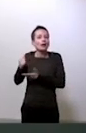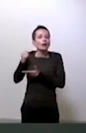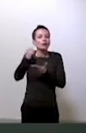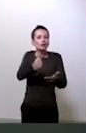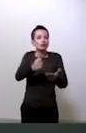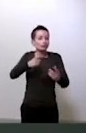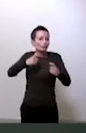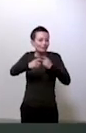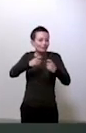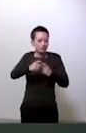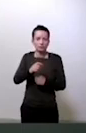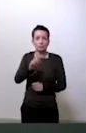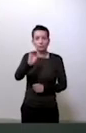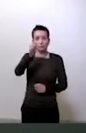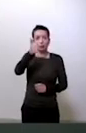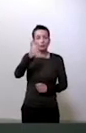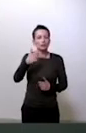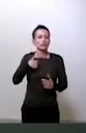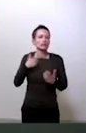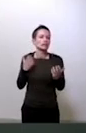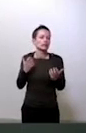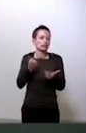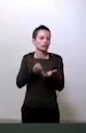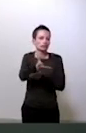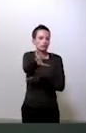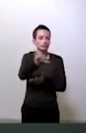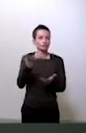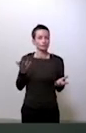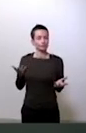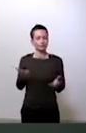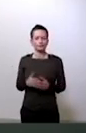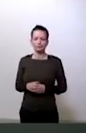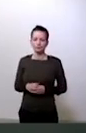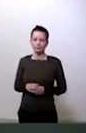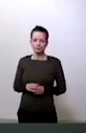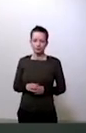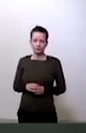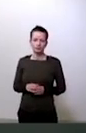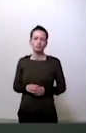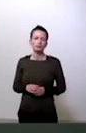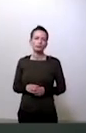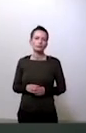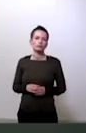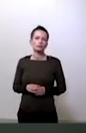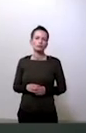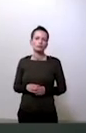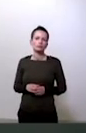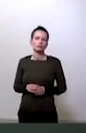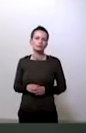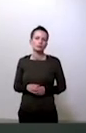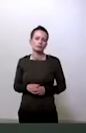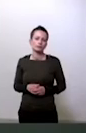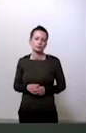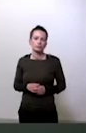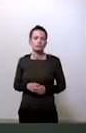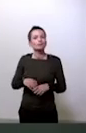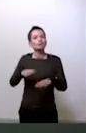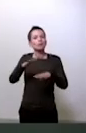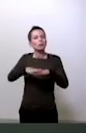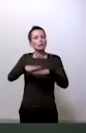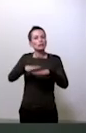parlons. La première chose que nous voulons partager avec vous, c'est les différentes figures de